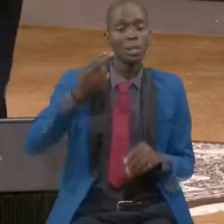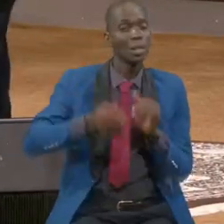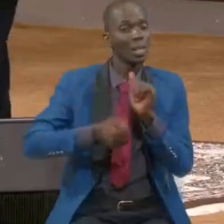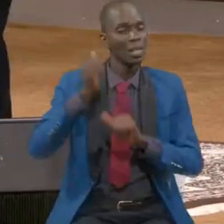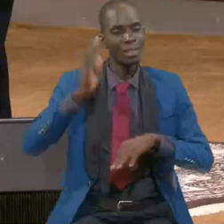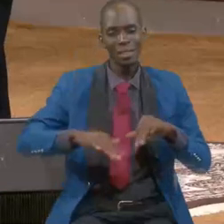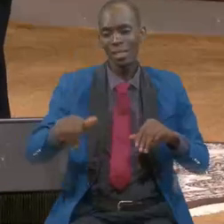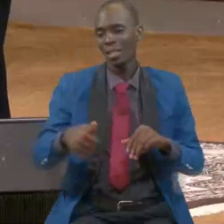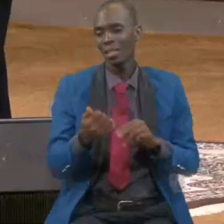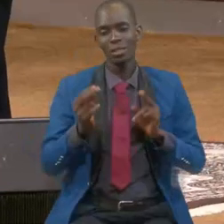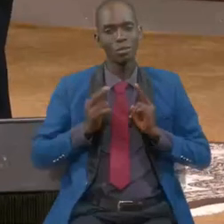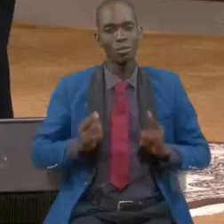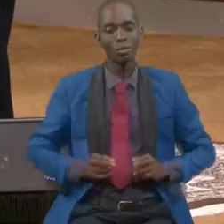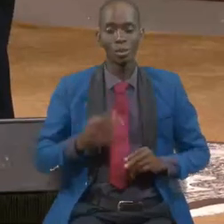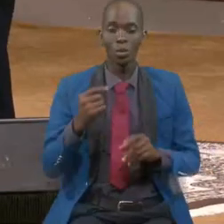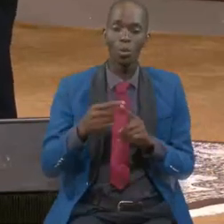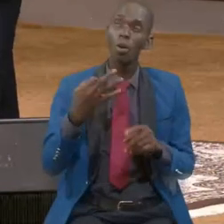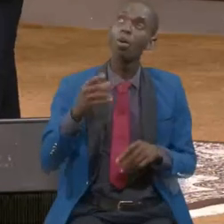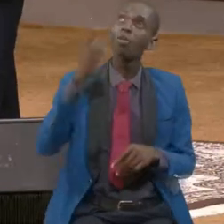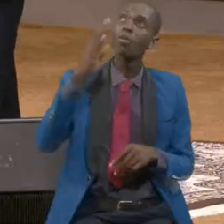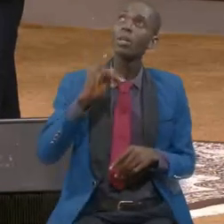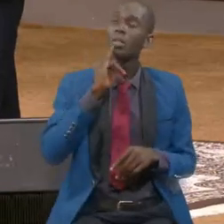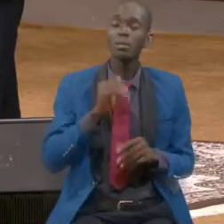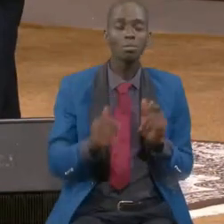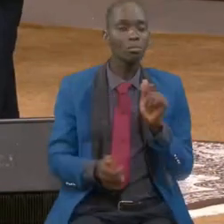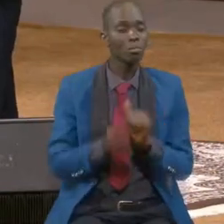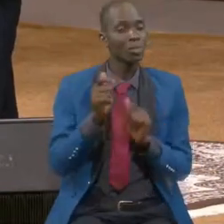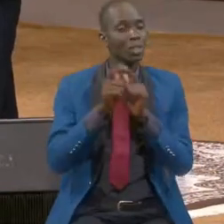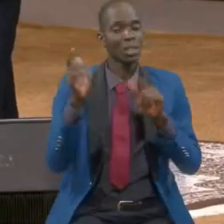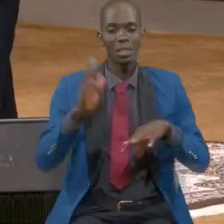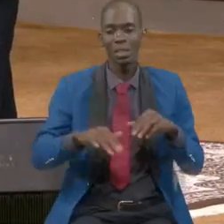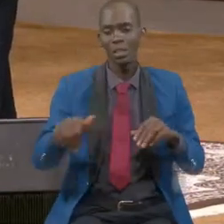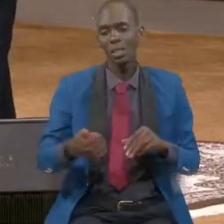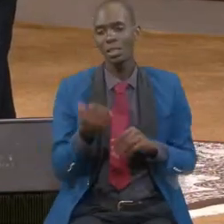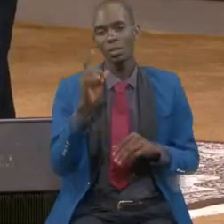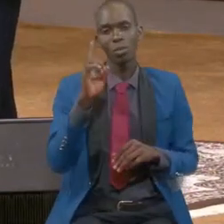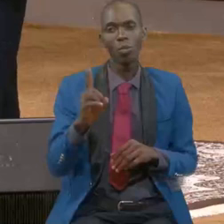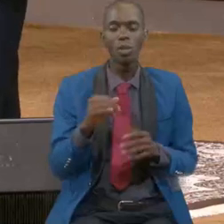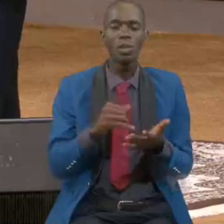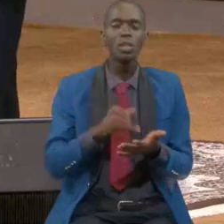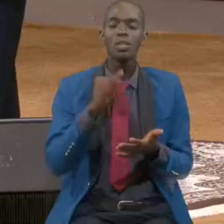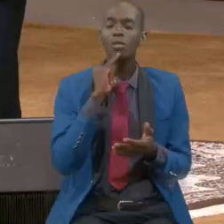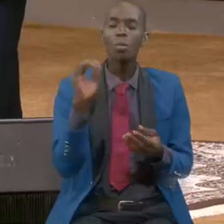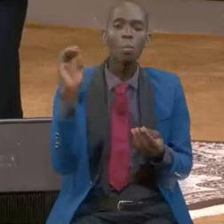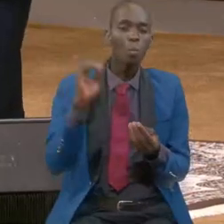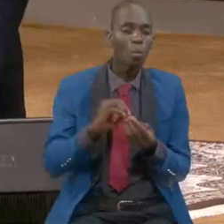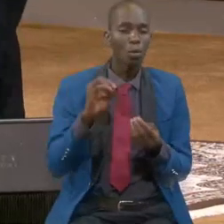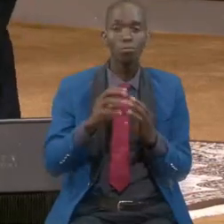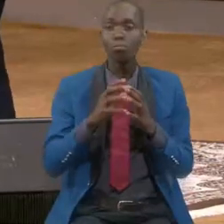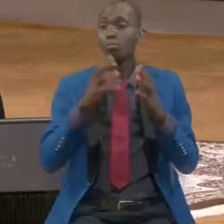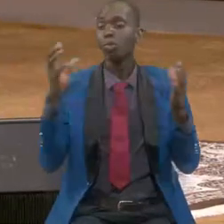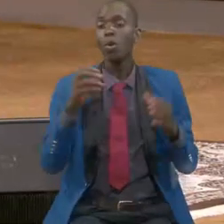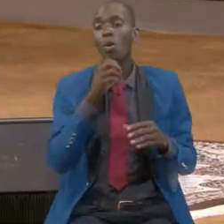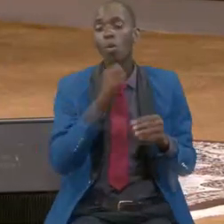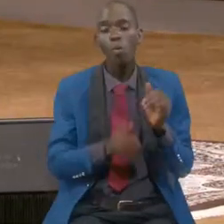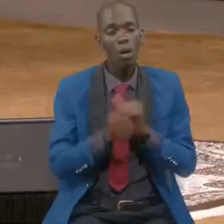dévier la parole de Dieu. Il ne faut pas dévier de la parole. La parole de Dieu est plus grande que tout le monde. La parole de Dieu est plus élevée que tout le monde. La parole de Dieu